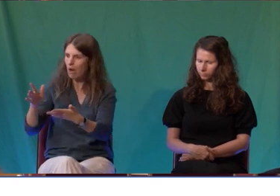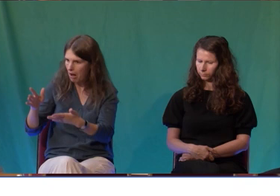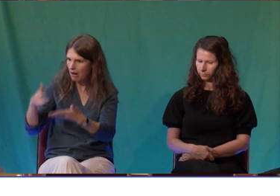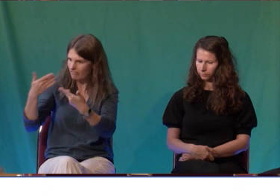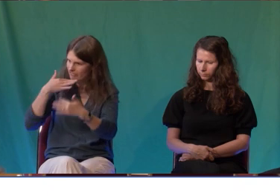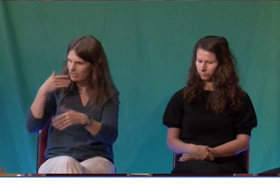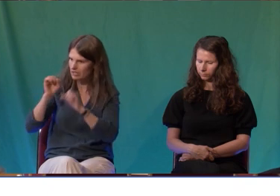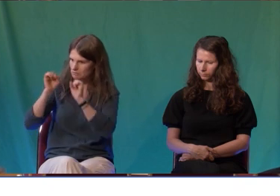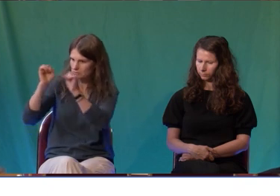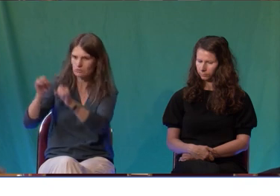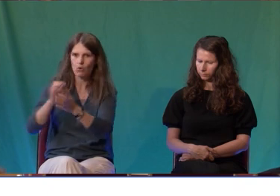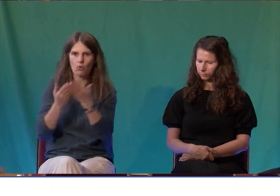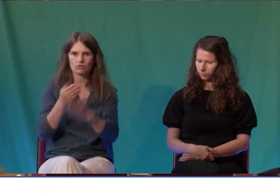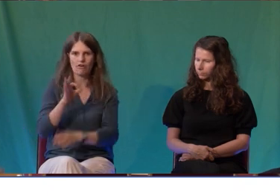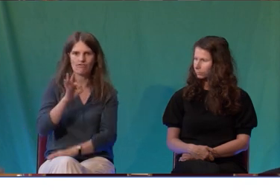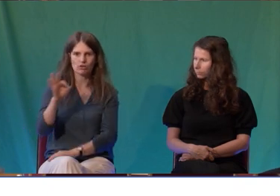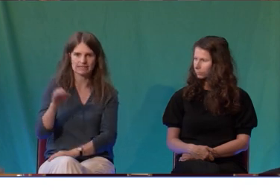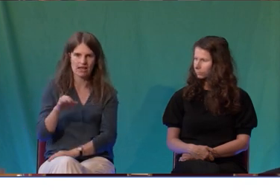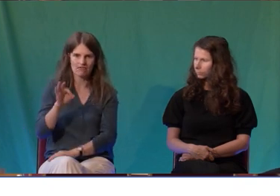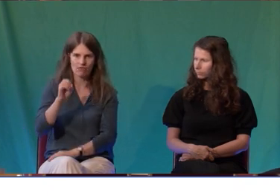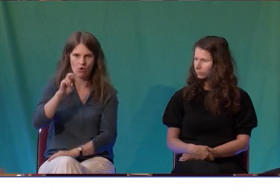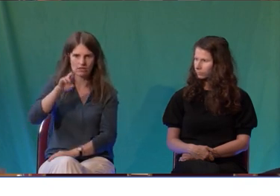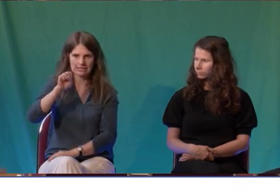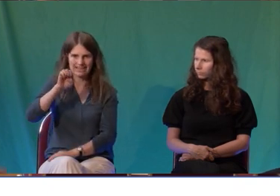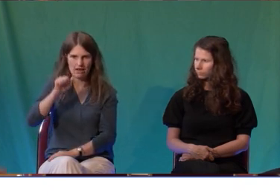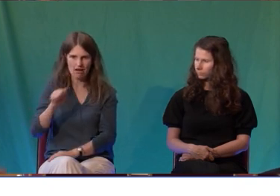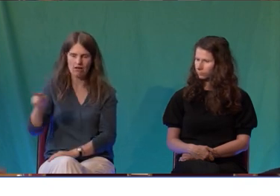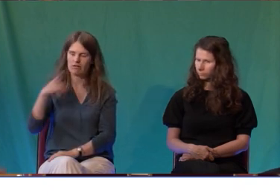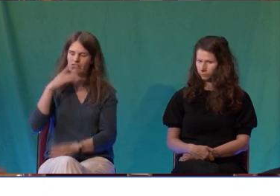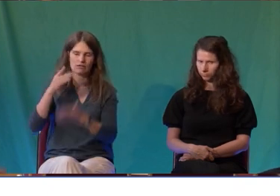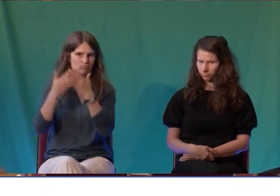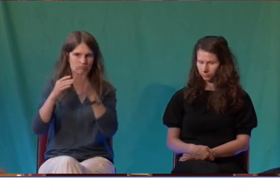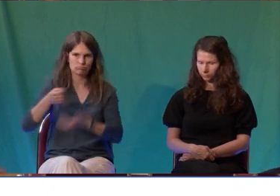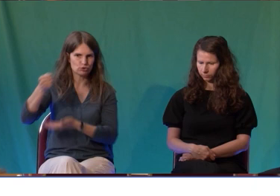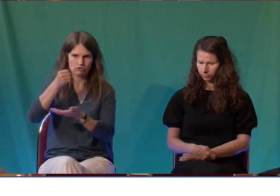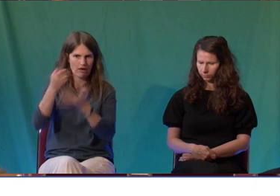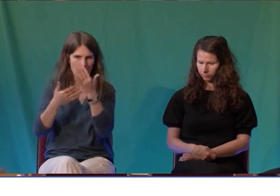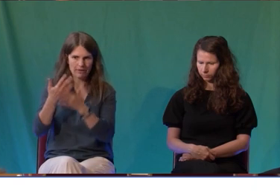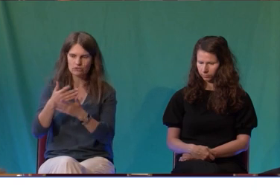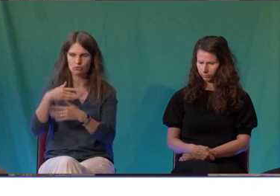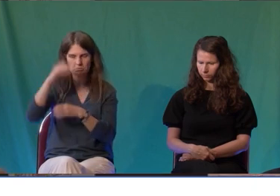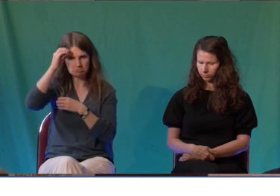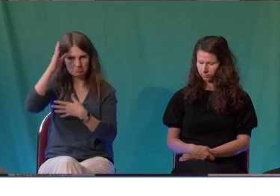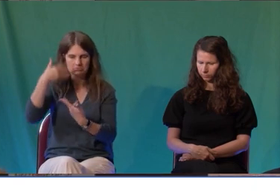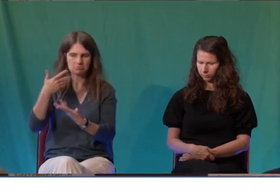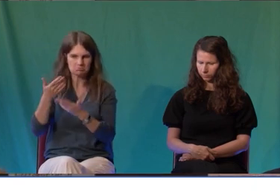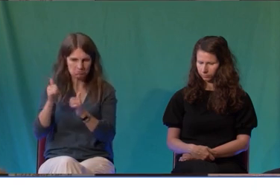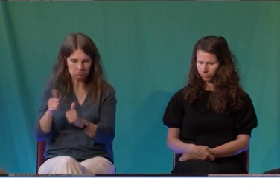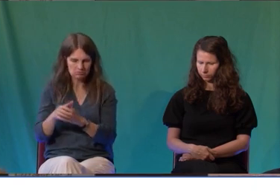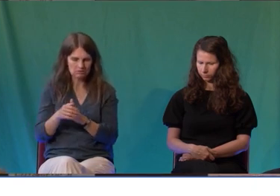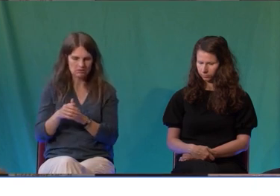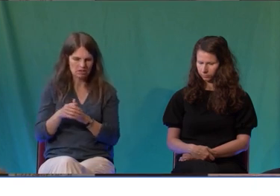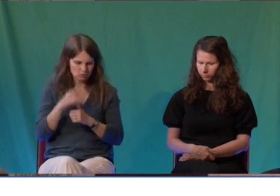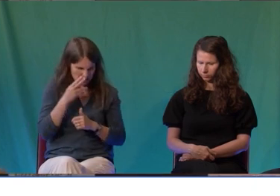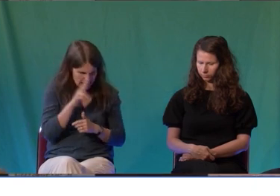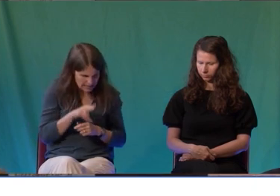vor sehr ist ein Verein der auch unheimlich wichtig ist was Budget Abrechnungen und ähnliches betrifft muss ich kurz